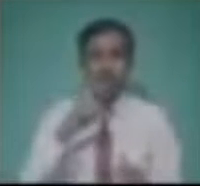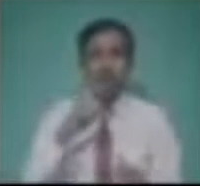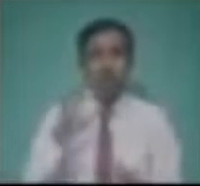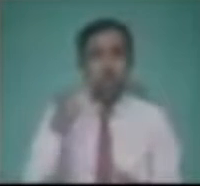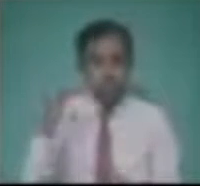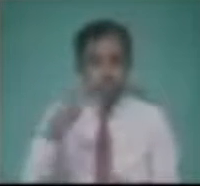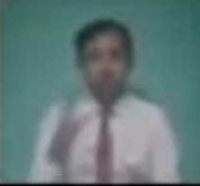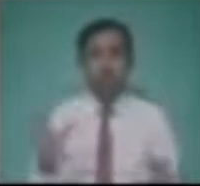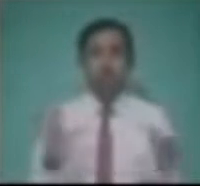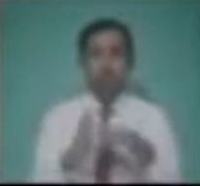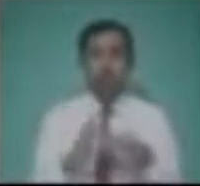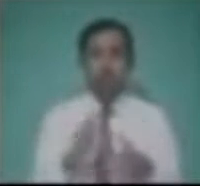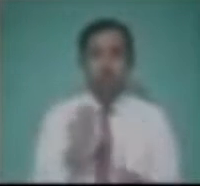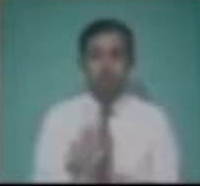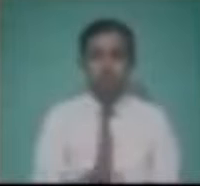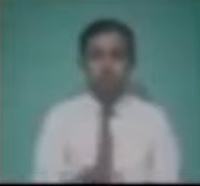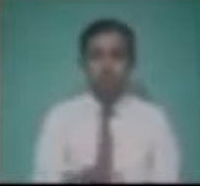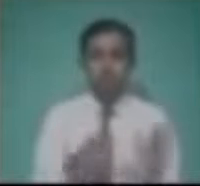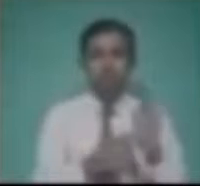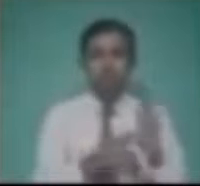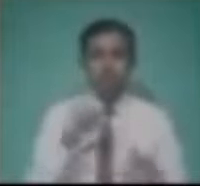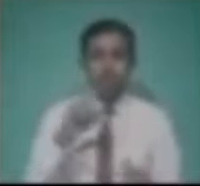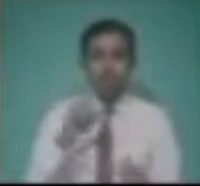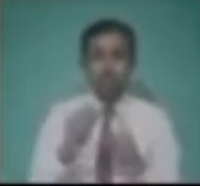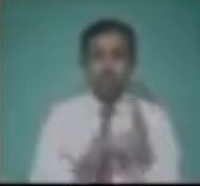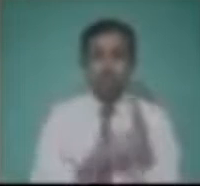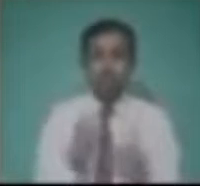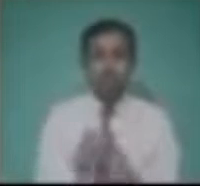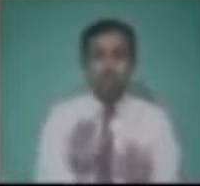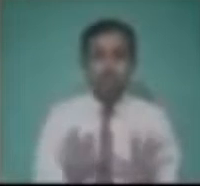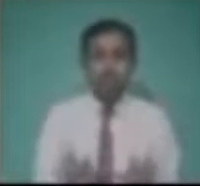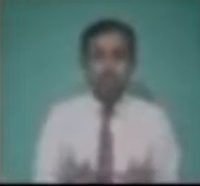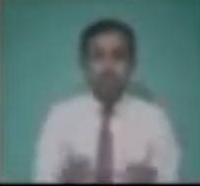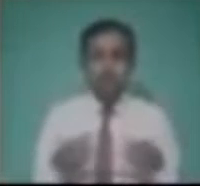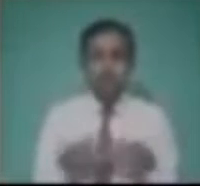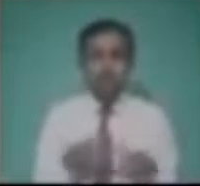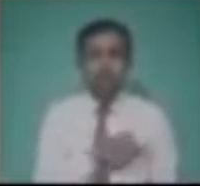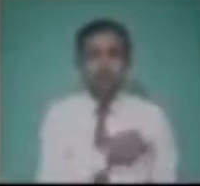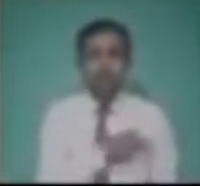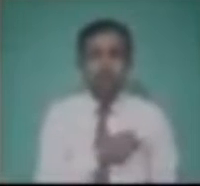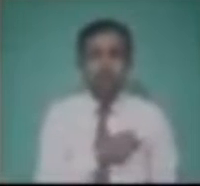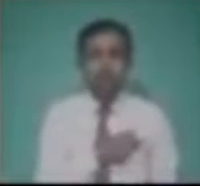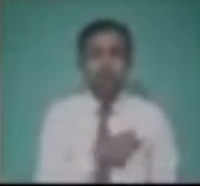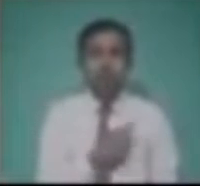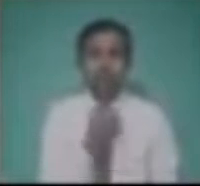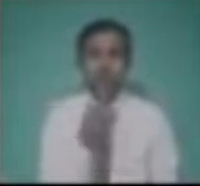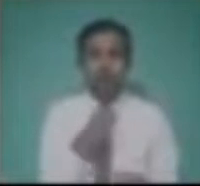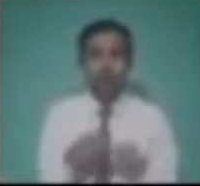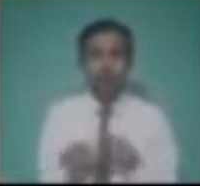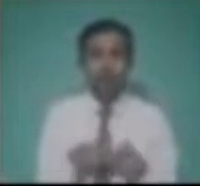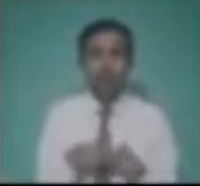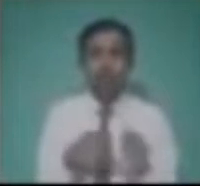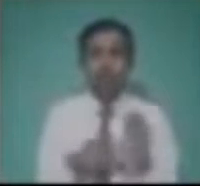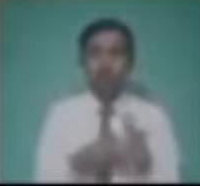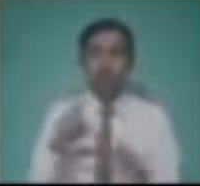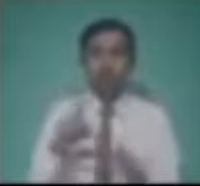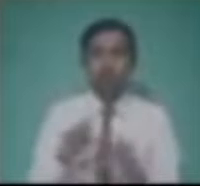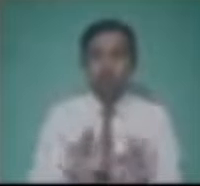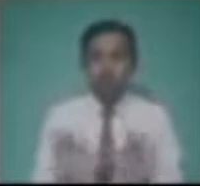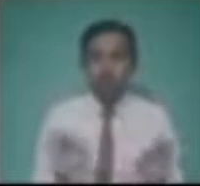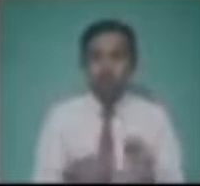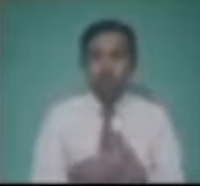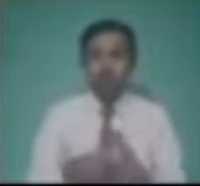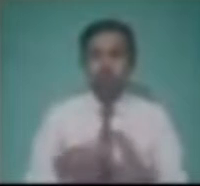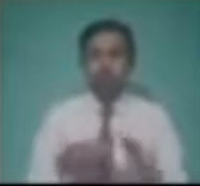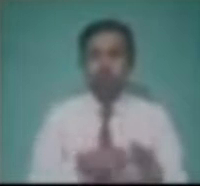ennoni kiyala. Jathika kaunselaya mantriwaru hitiyama egola paksha nayaka nyayapathra anuwa jathika kaunselaya mehewanna